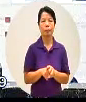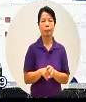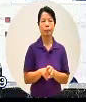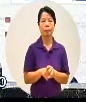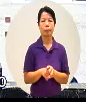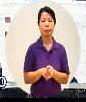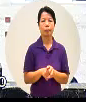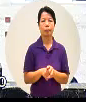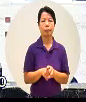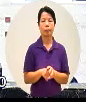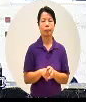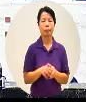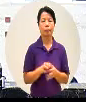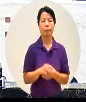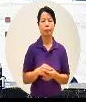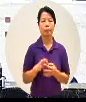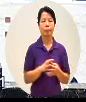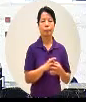啊，接续了，接续了。